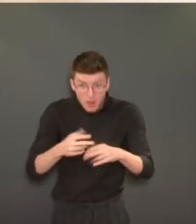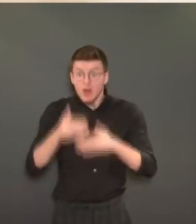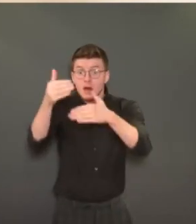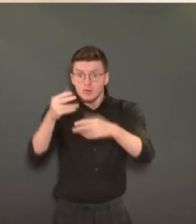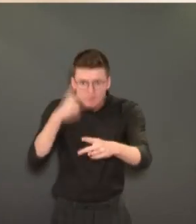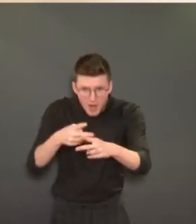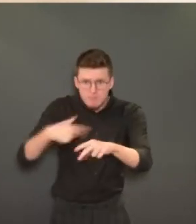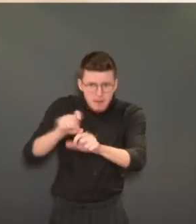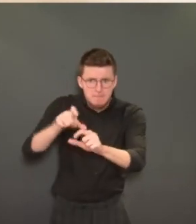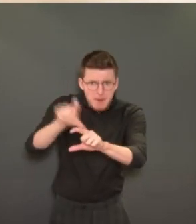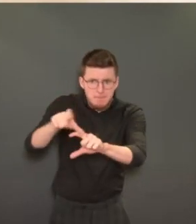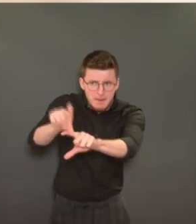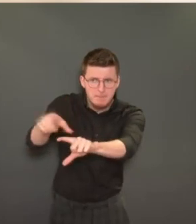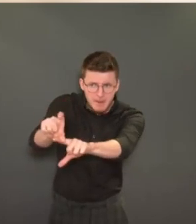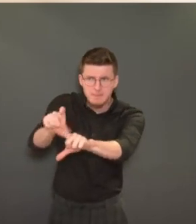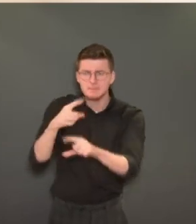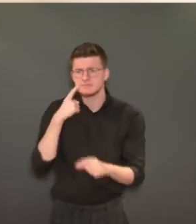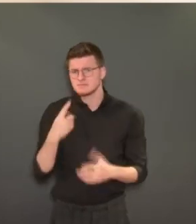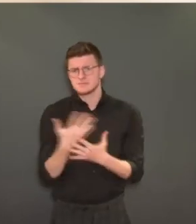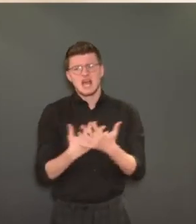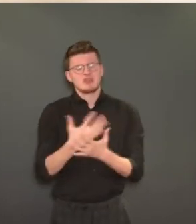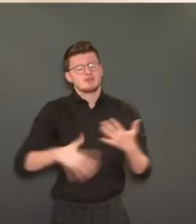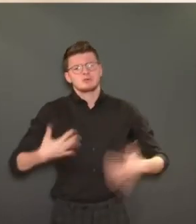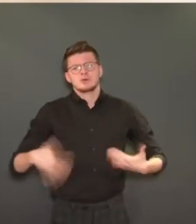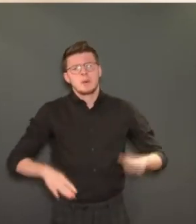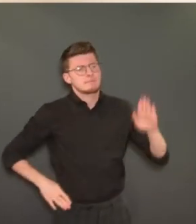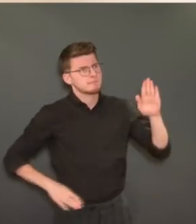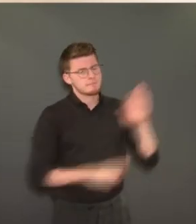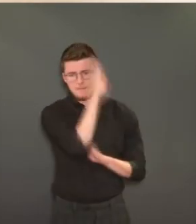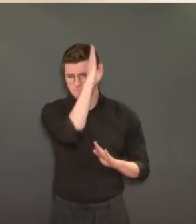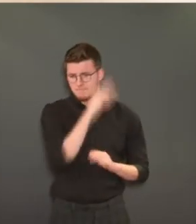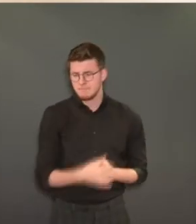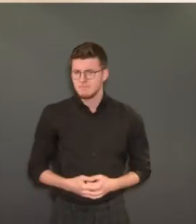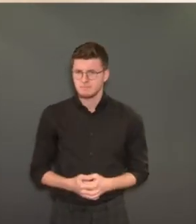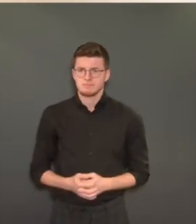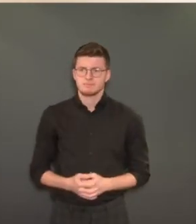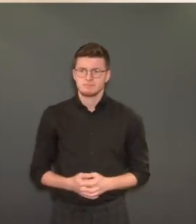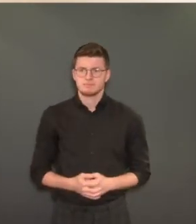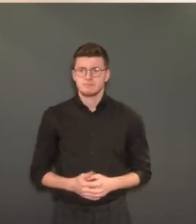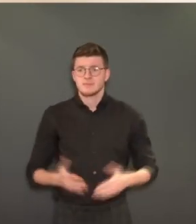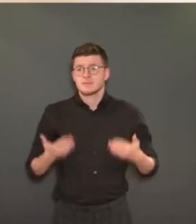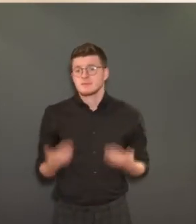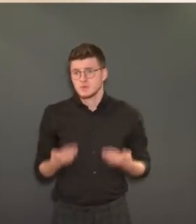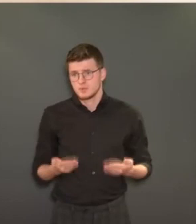doublent. Ce sont des chiffres qui montent en flèche. Et aujourd'hui,